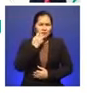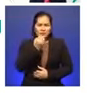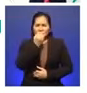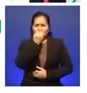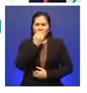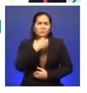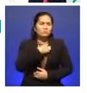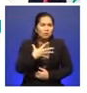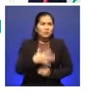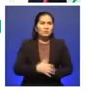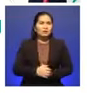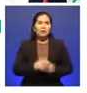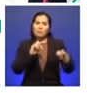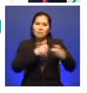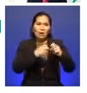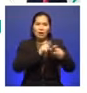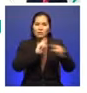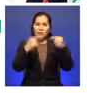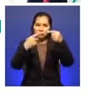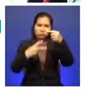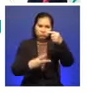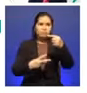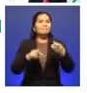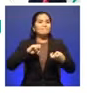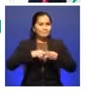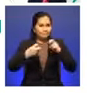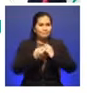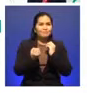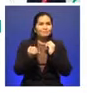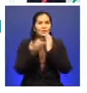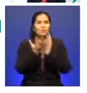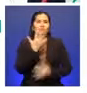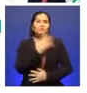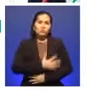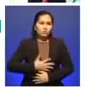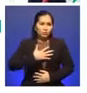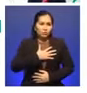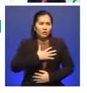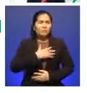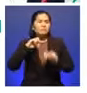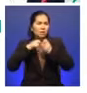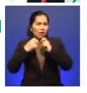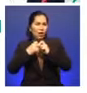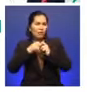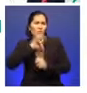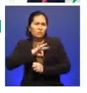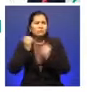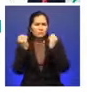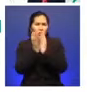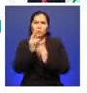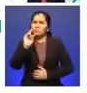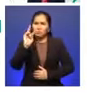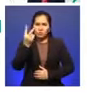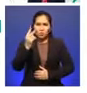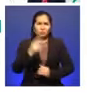านอาหารสิ่งต่างๆเหล่านี้เป็นปัญหาที่กระทบทั้งสุขภาพร่างกายและสุขภาพของจิตใจ